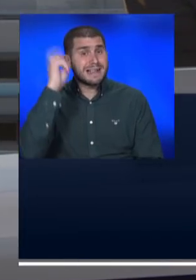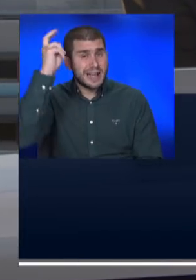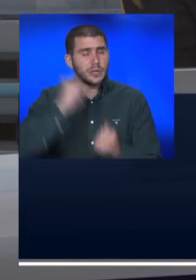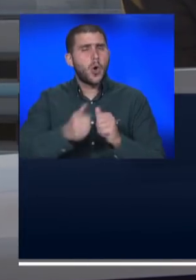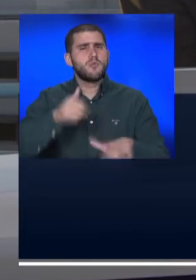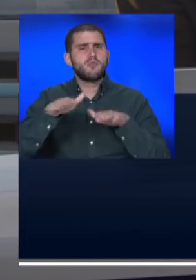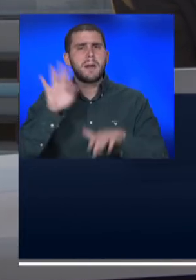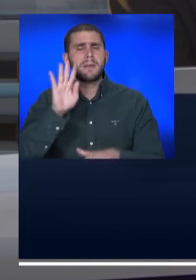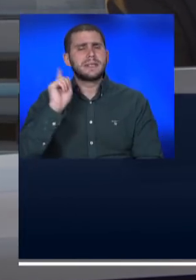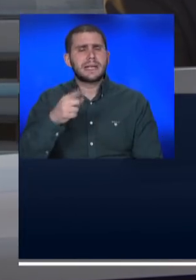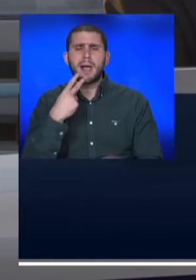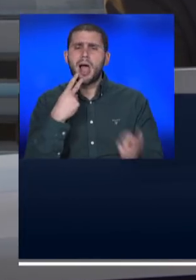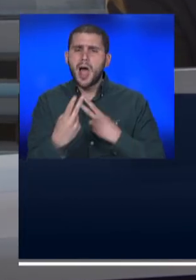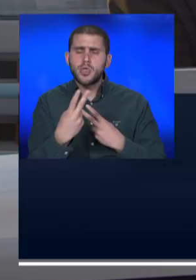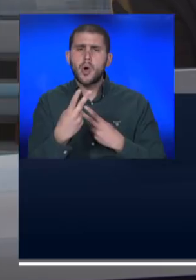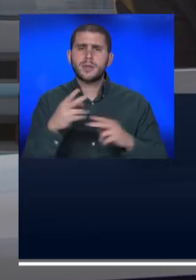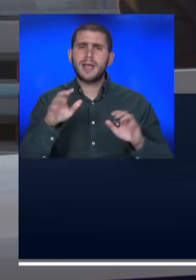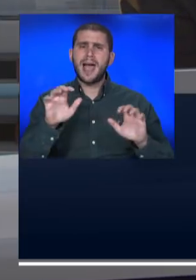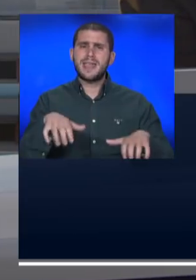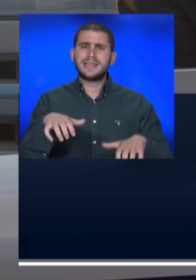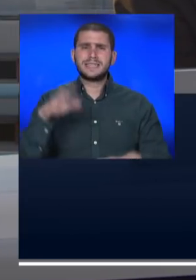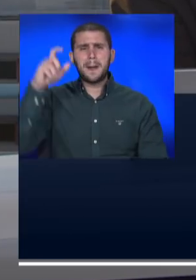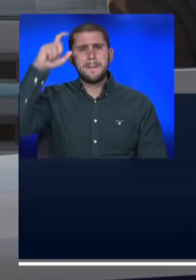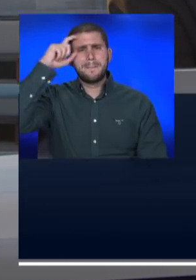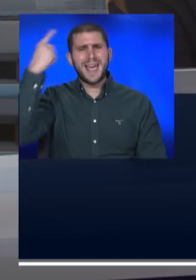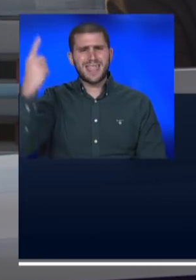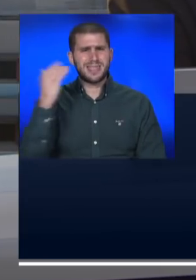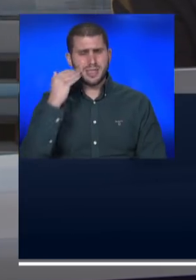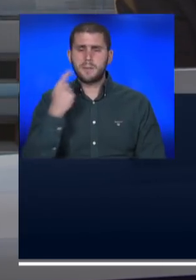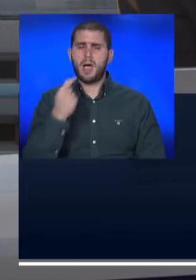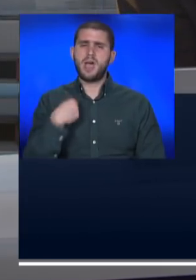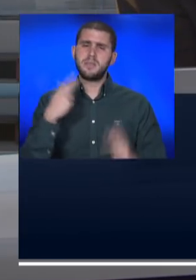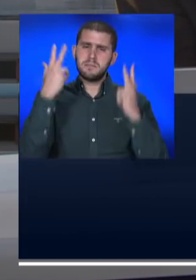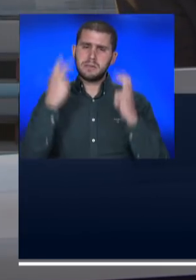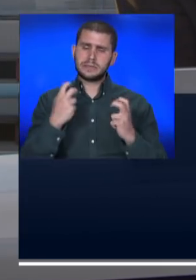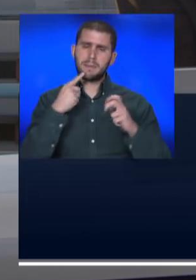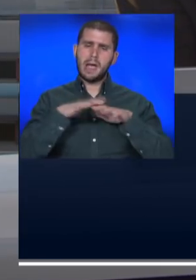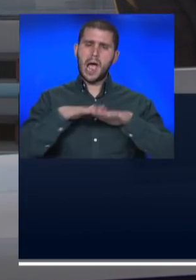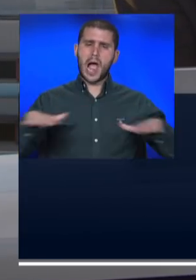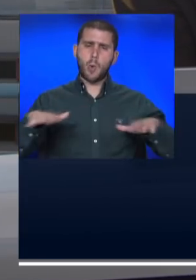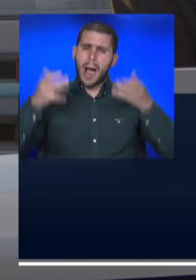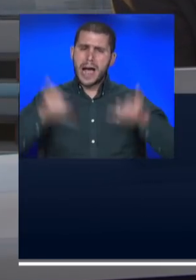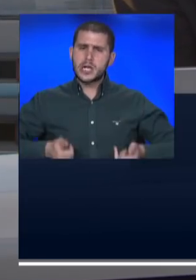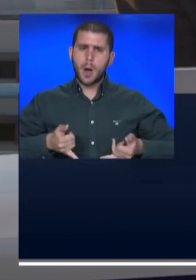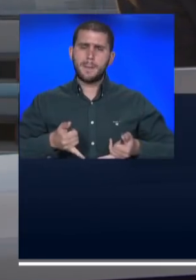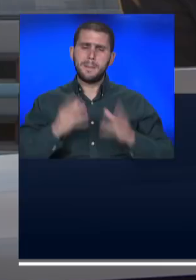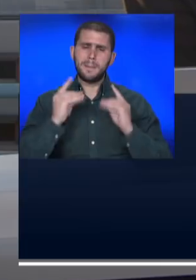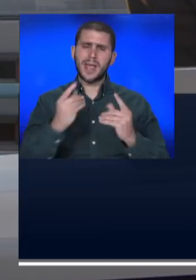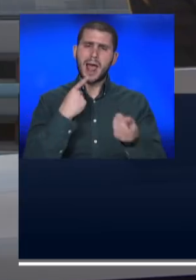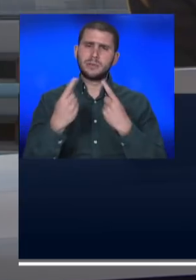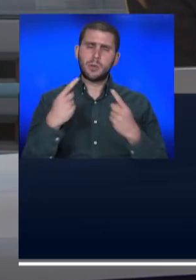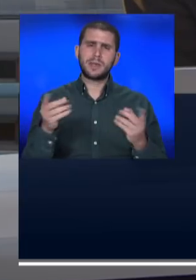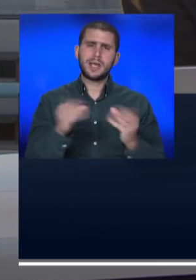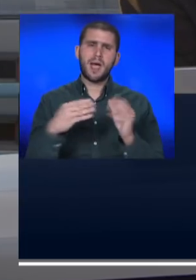להשיב לנשיא ביידן שאומר, אני מצפה לרגיעה עוד היום בדרך למסע ומתן והפסקת אש ממש